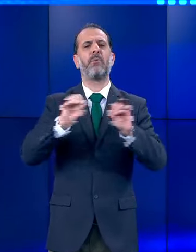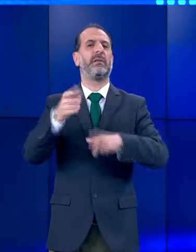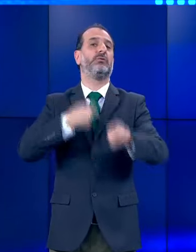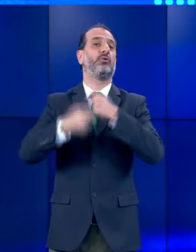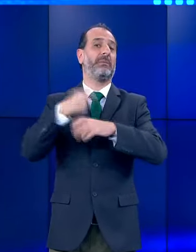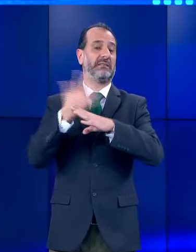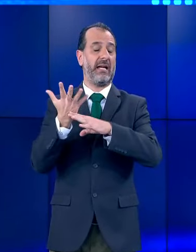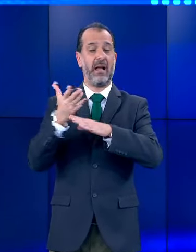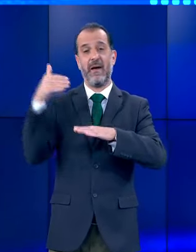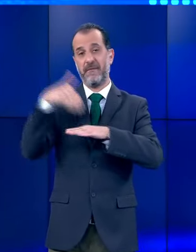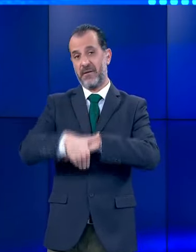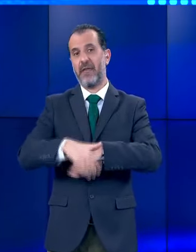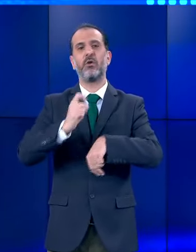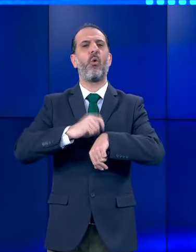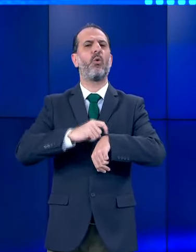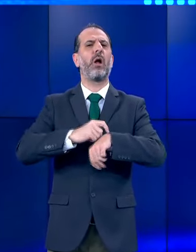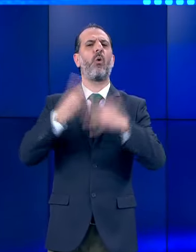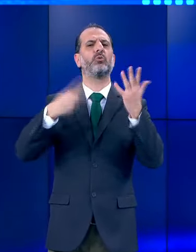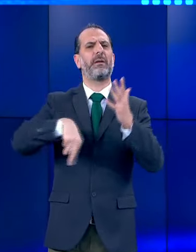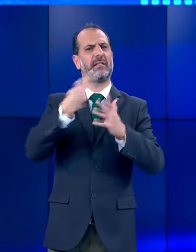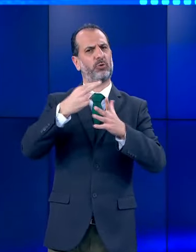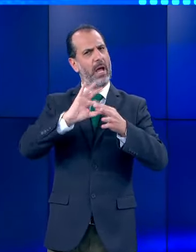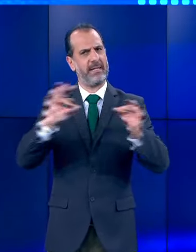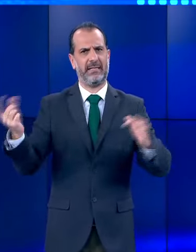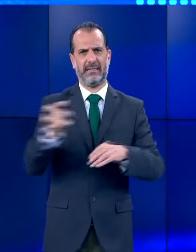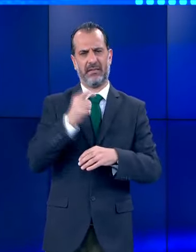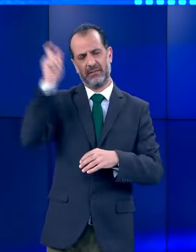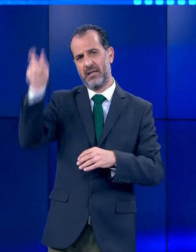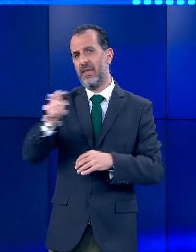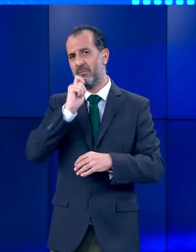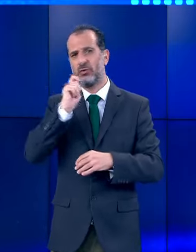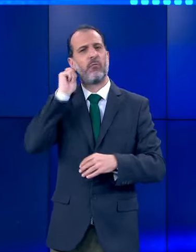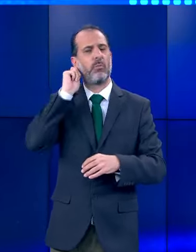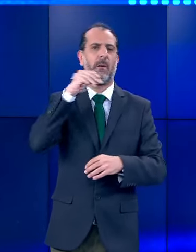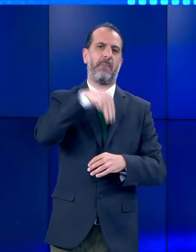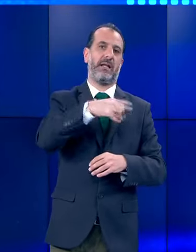Shopping Star. Όλες οι εξελίξεις της ημέρας στο κεντρικό δελτίο στις 8 παρατέταρτο με τη Μάρα